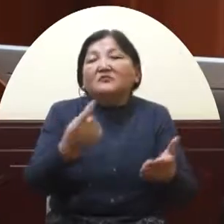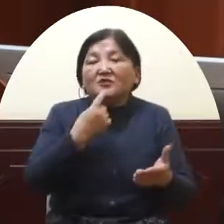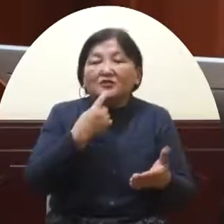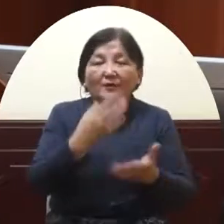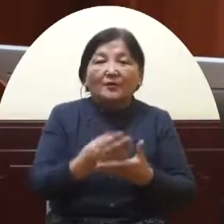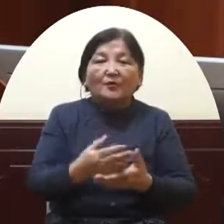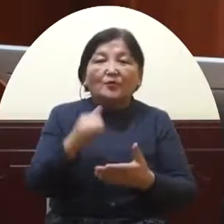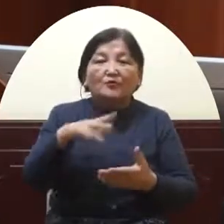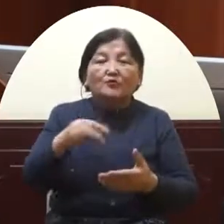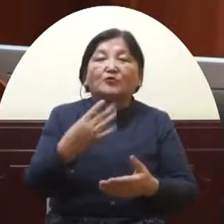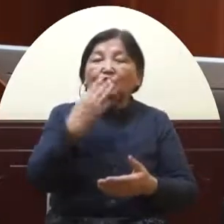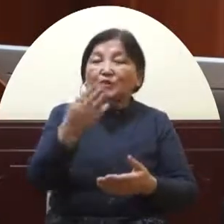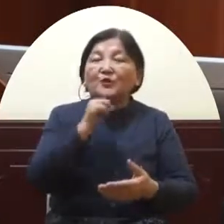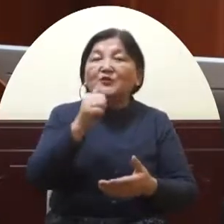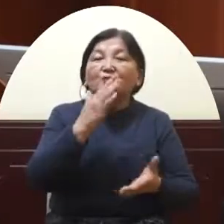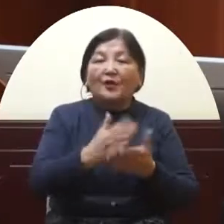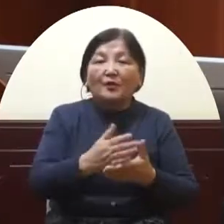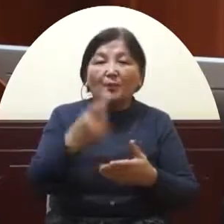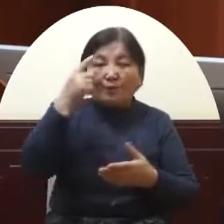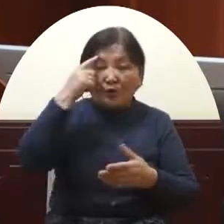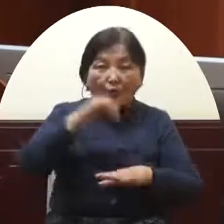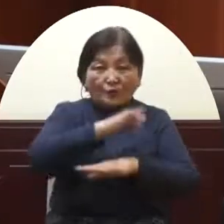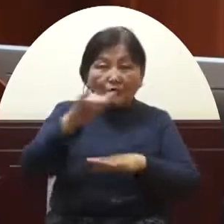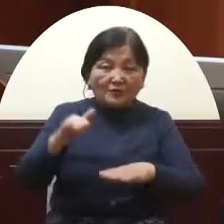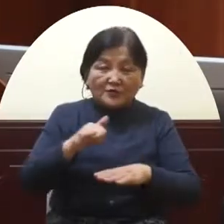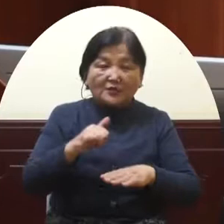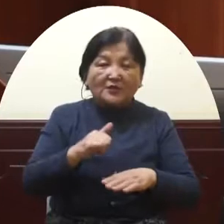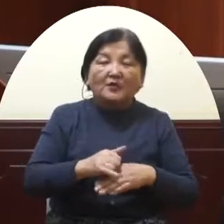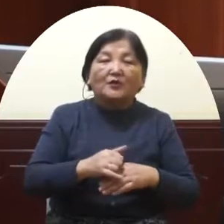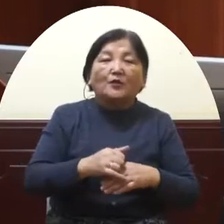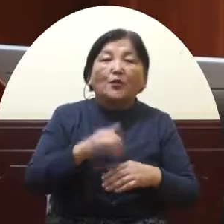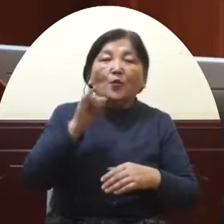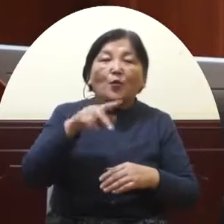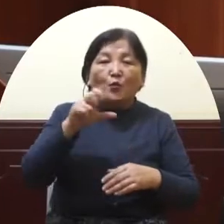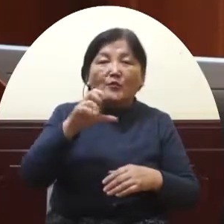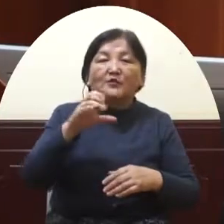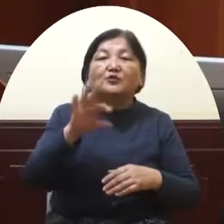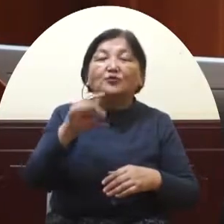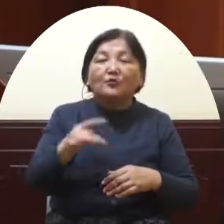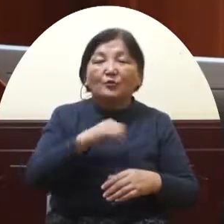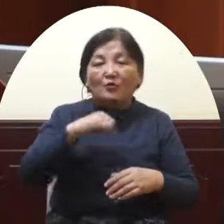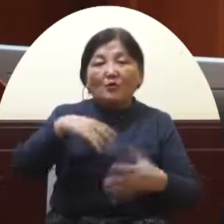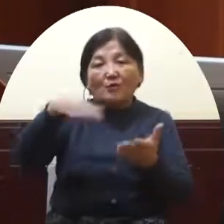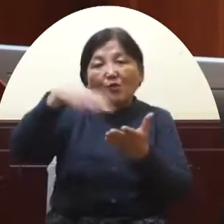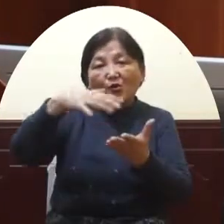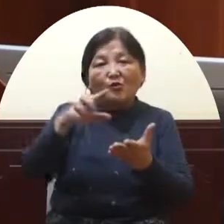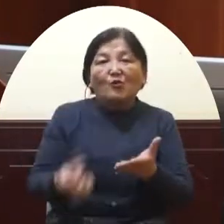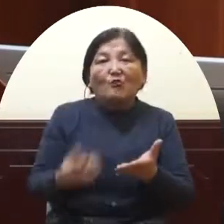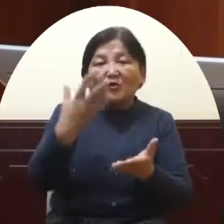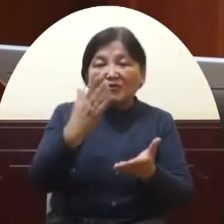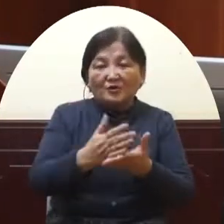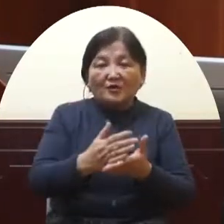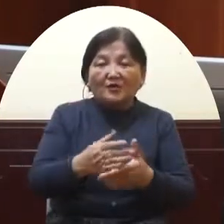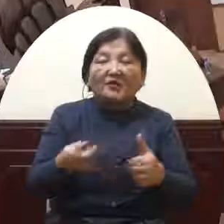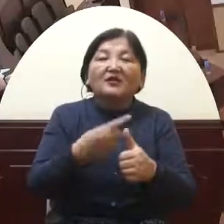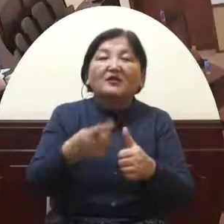төрийг содрох ус болгож байна. Монголын улс төр өөрөө бохир болж байна. Тэ? Үчсд нь хин энд хилмэгдээд байгаа юм бэ?